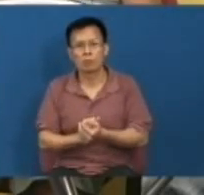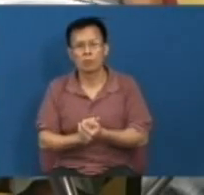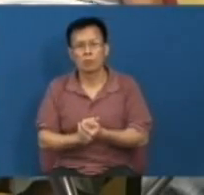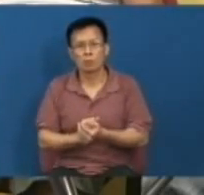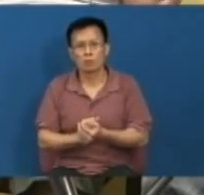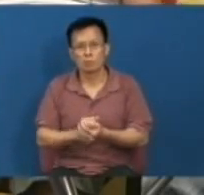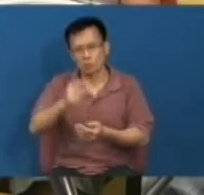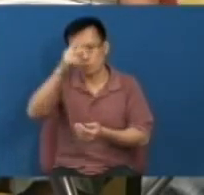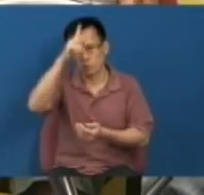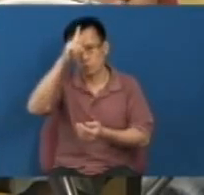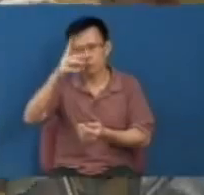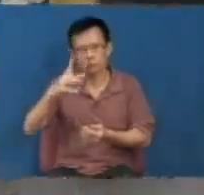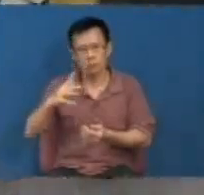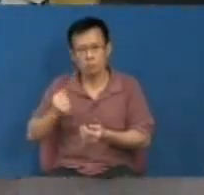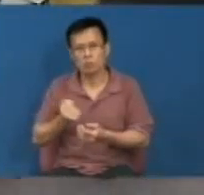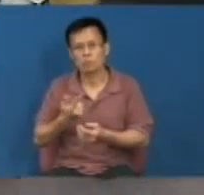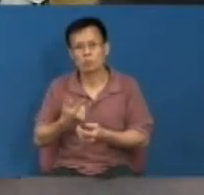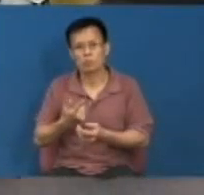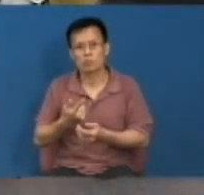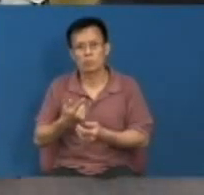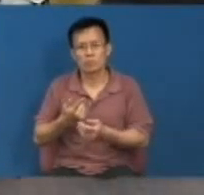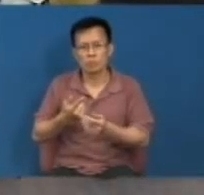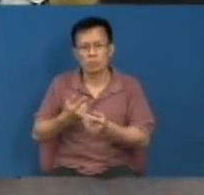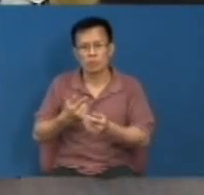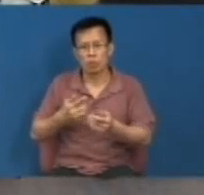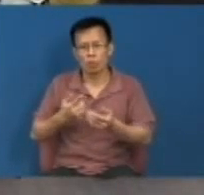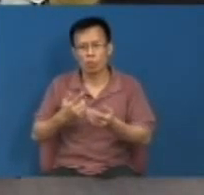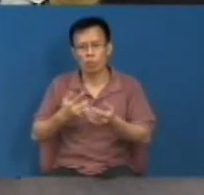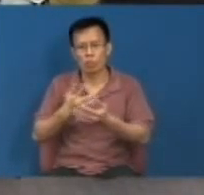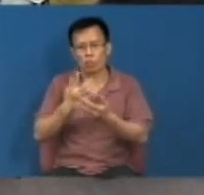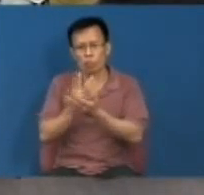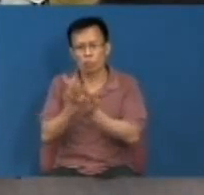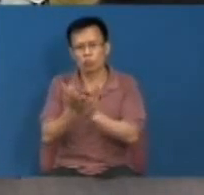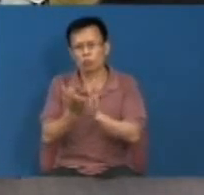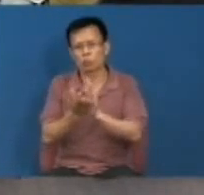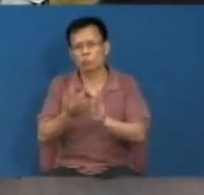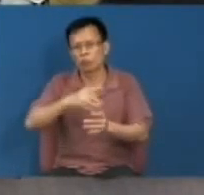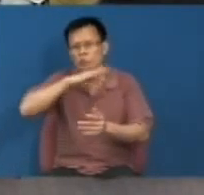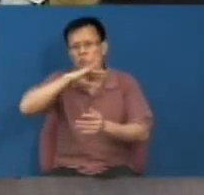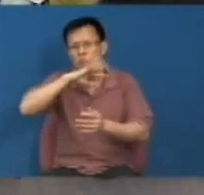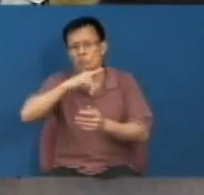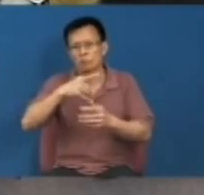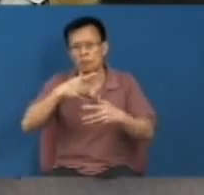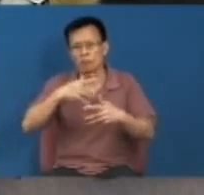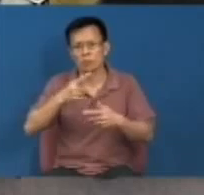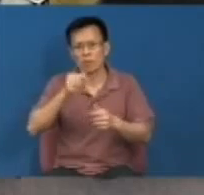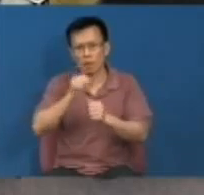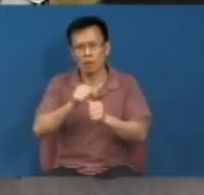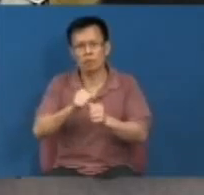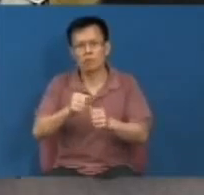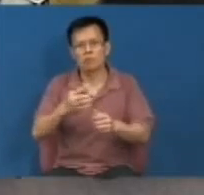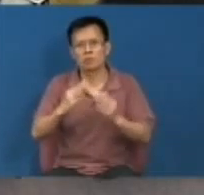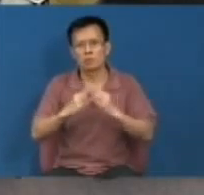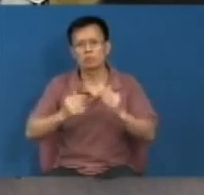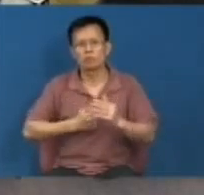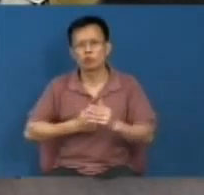呢啲好多嘅方法左扣右扣，左扣右扣呃你哋，呃我哋啲業主，就希望我哋